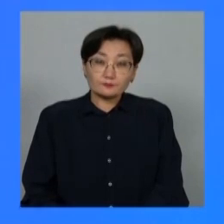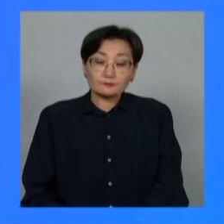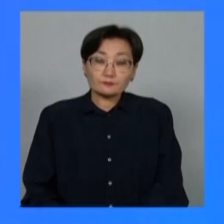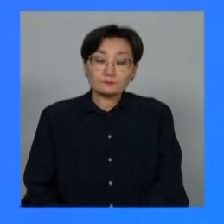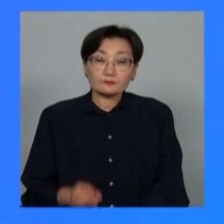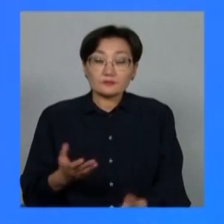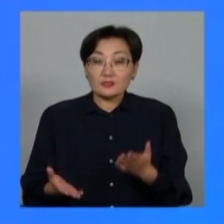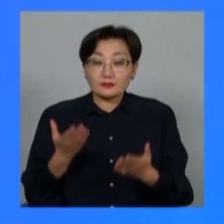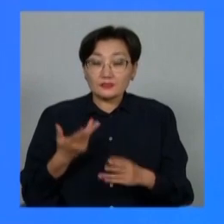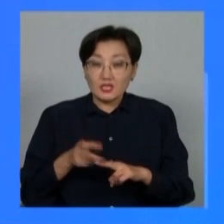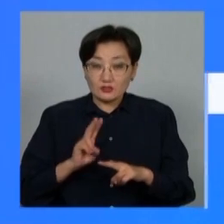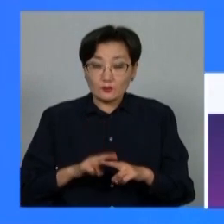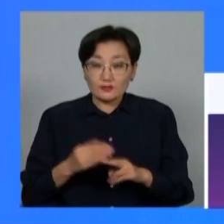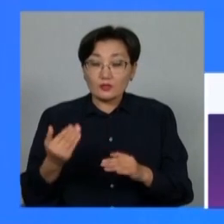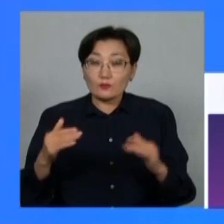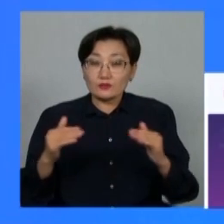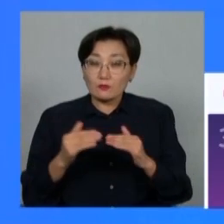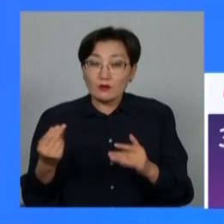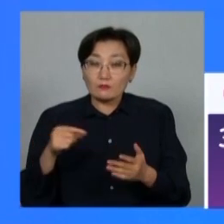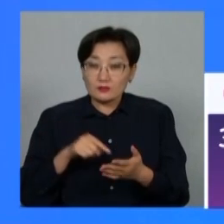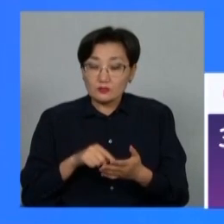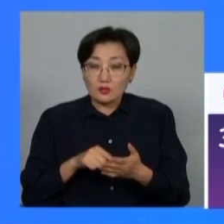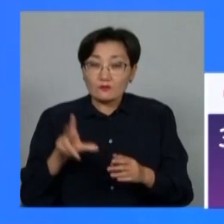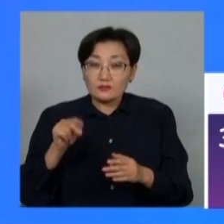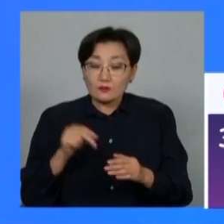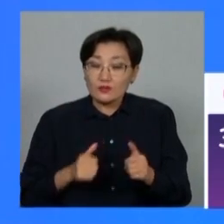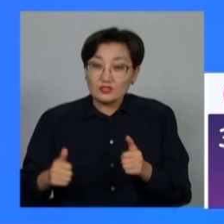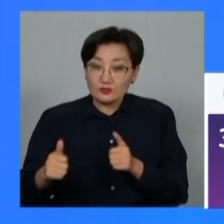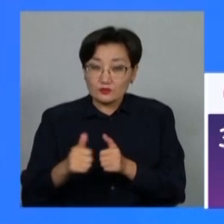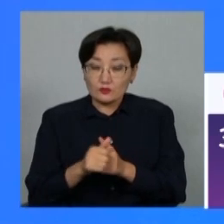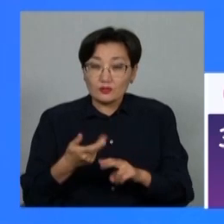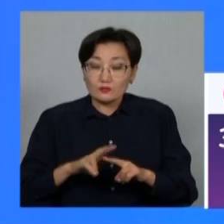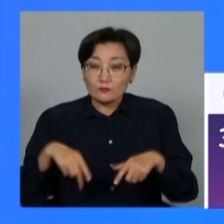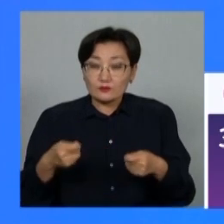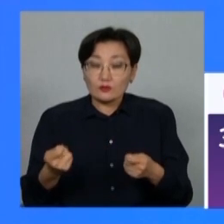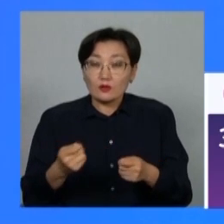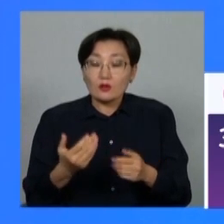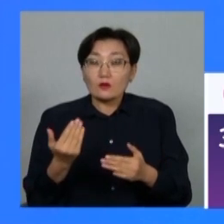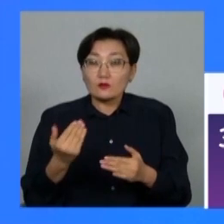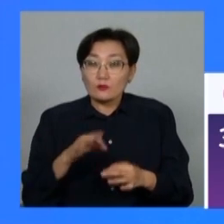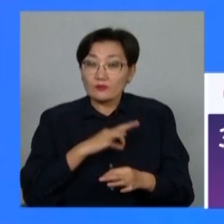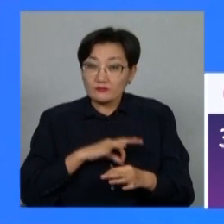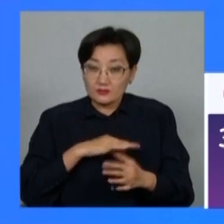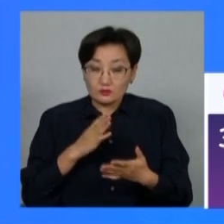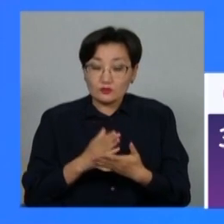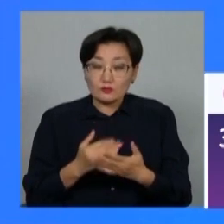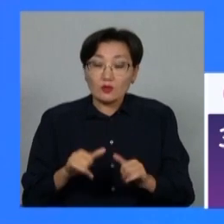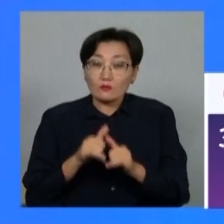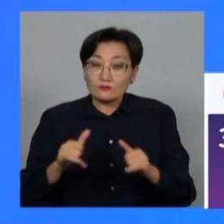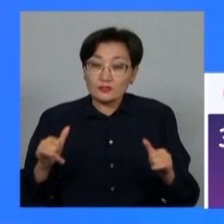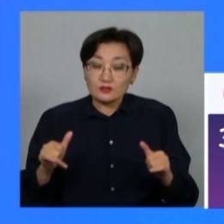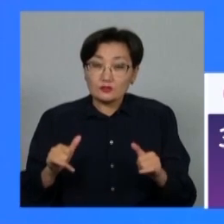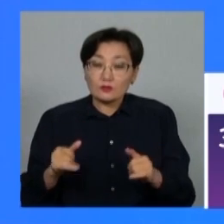если этот их обед попадет в число лидеров это дает им определенные преференции то есть увеличение